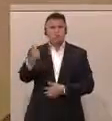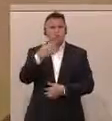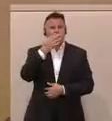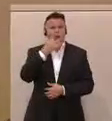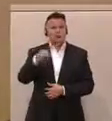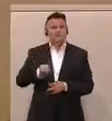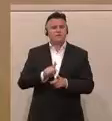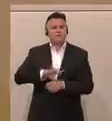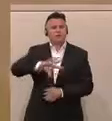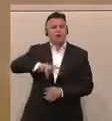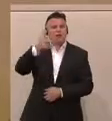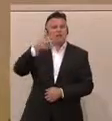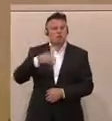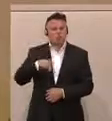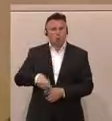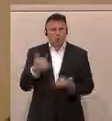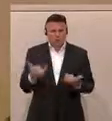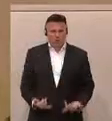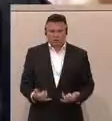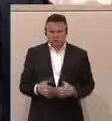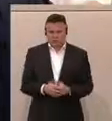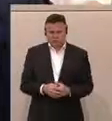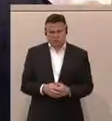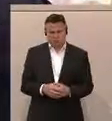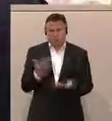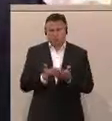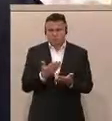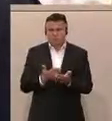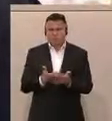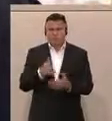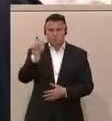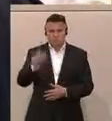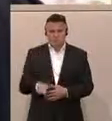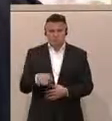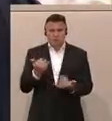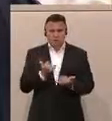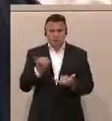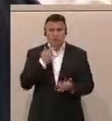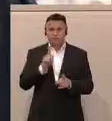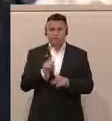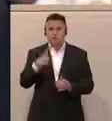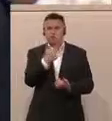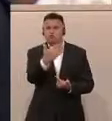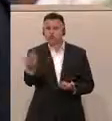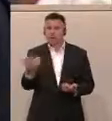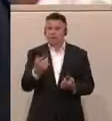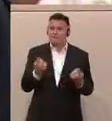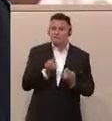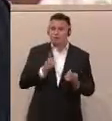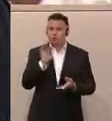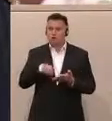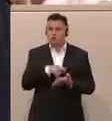Casino-Parlamentarismus bezeichnet wird und wenn der Generalverdacht aufkommt, dass es sich dabei jedes Mal um Wahlzuckern handelt,